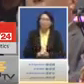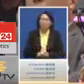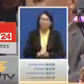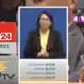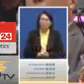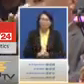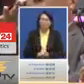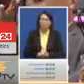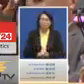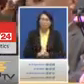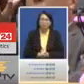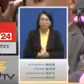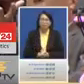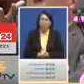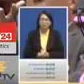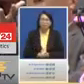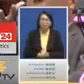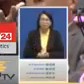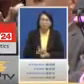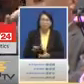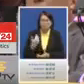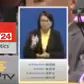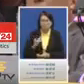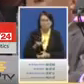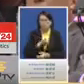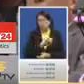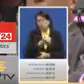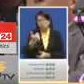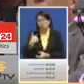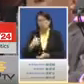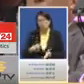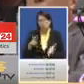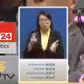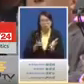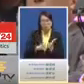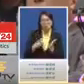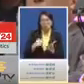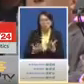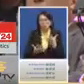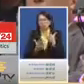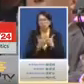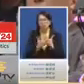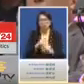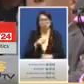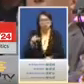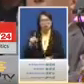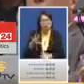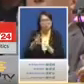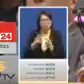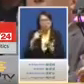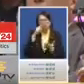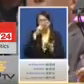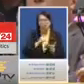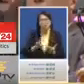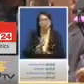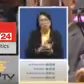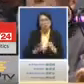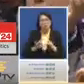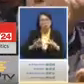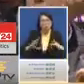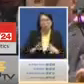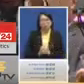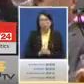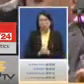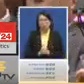ท่านหลายท่านไปรับรองกันว่าติดคุกที่นั่นไม่เกี่ยวกับประเทศไทยบุกลุก